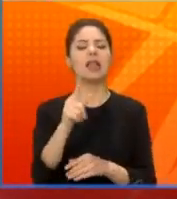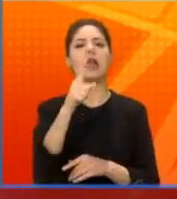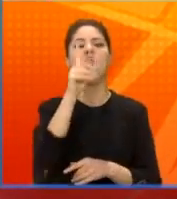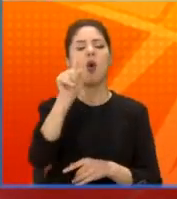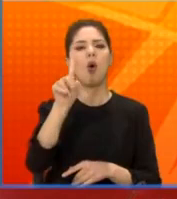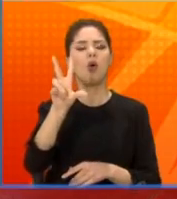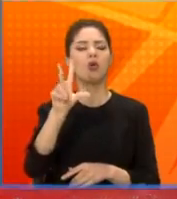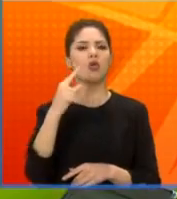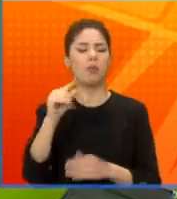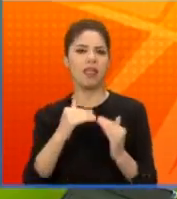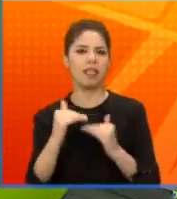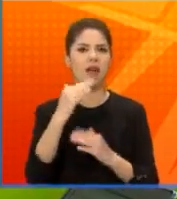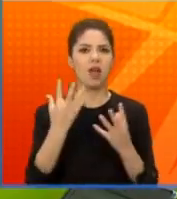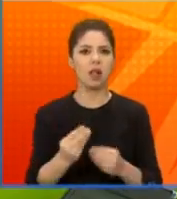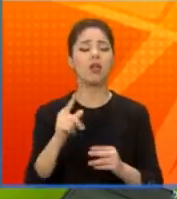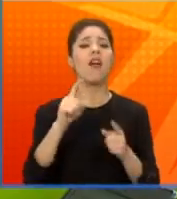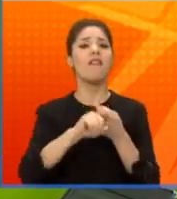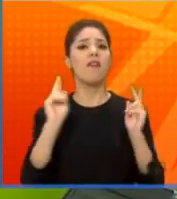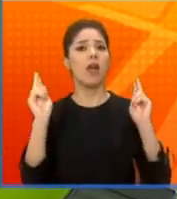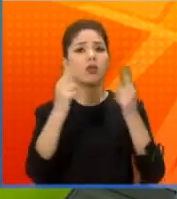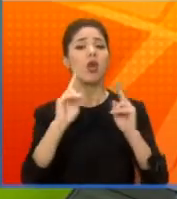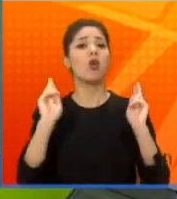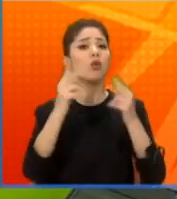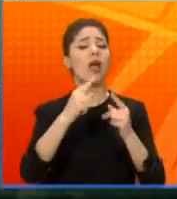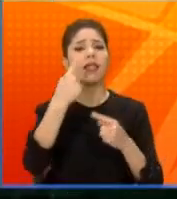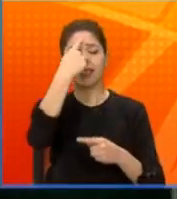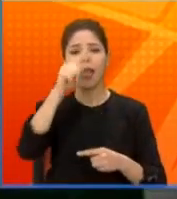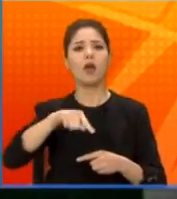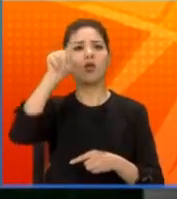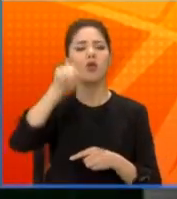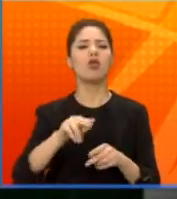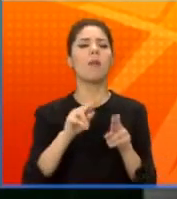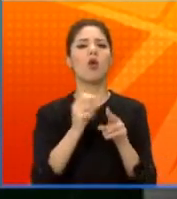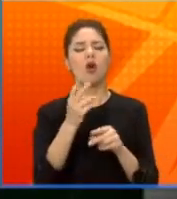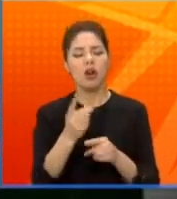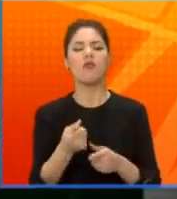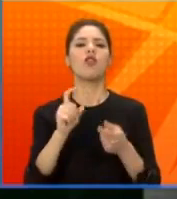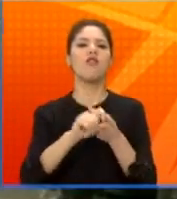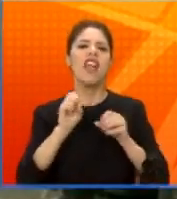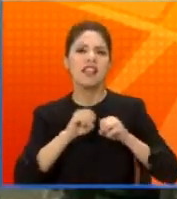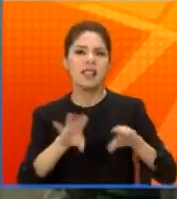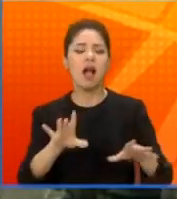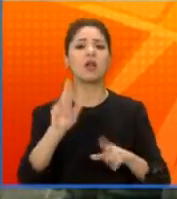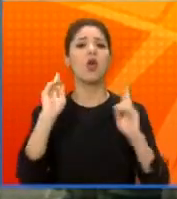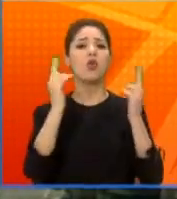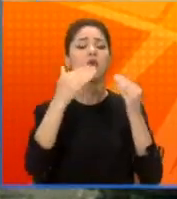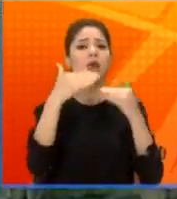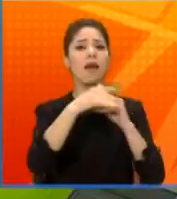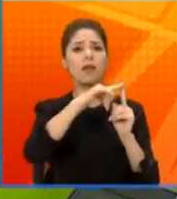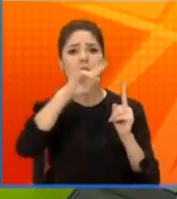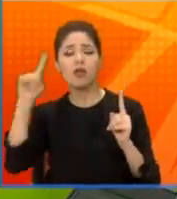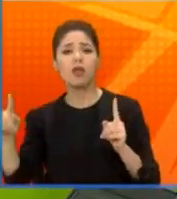durumda. Ve dünya. Dünyanın da tek gündemi elbette virüs ve salgın. Ancak dünya geceden bu